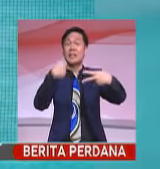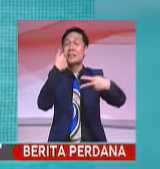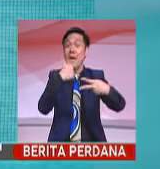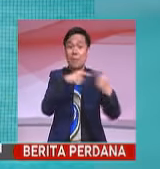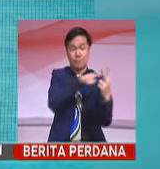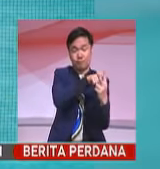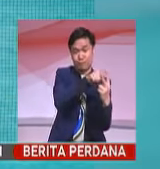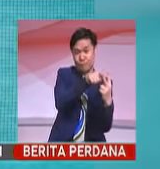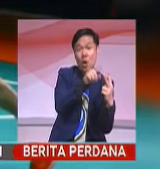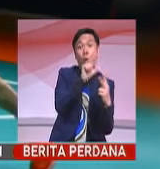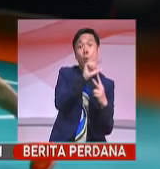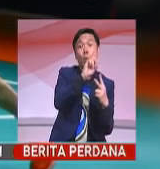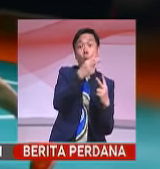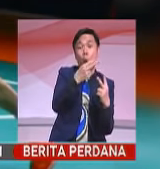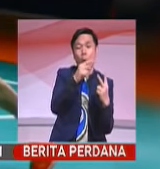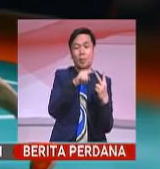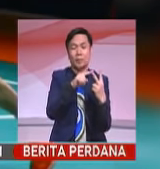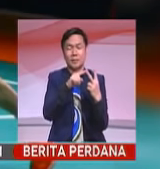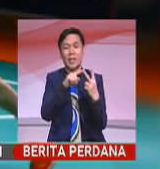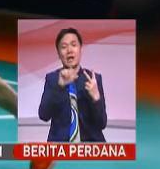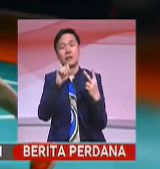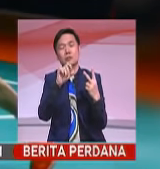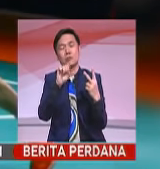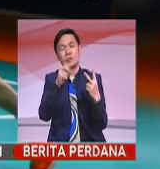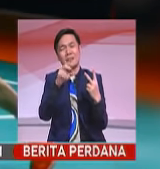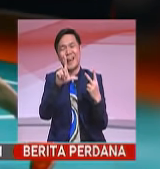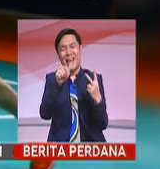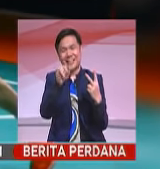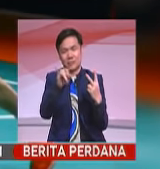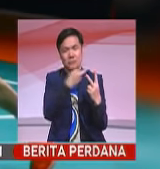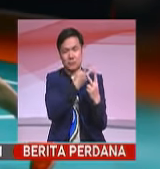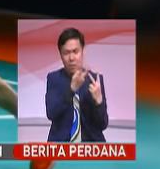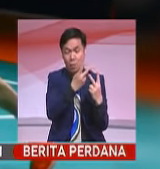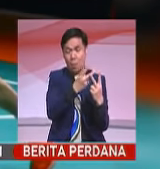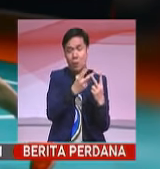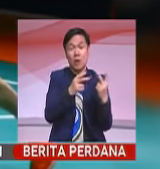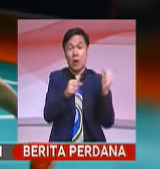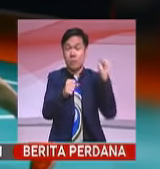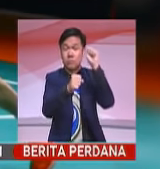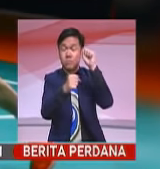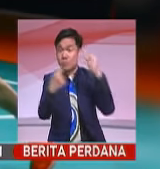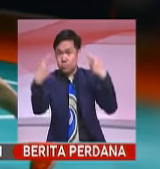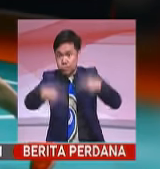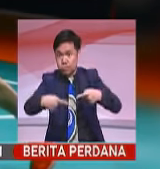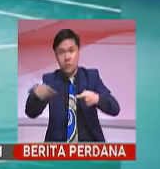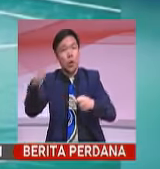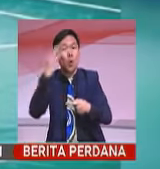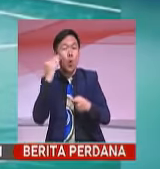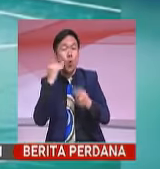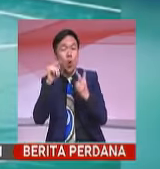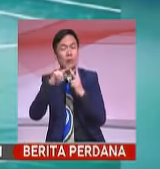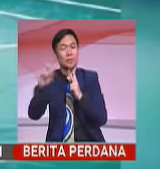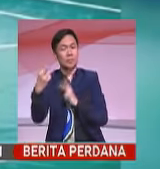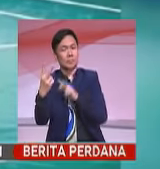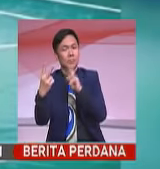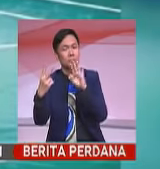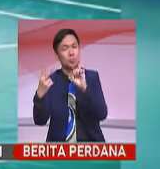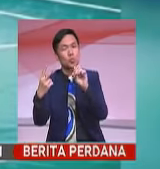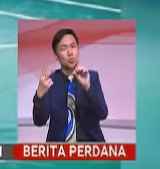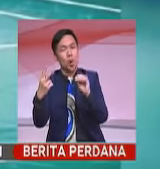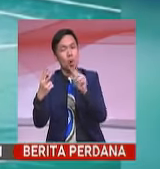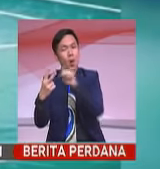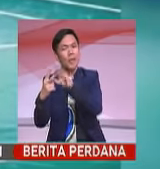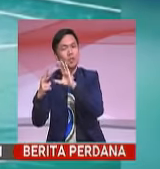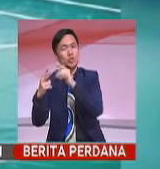peregu campuran Goh Soon Huat, Shevin Lai yang akan turut berdepan lawan dari Korea Selatan, Seo Seung Jae, Jae